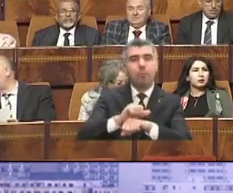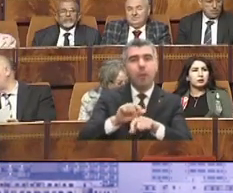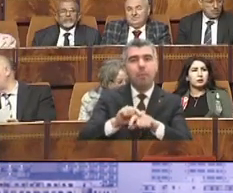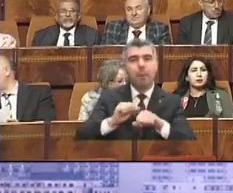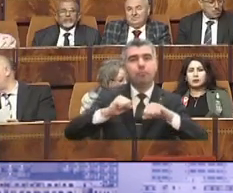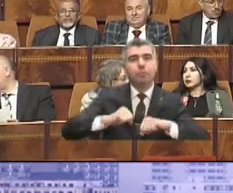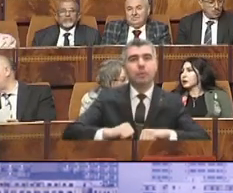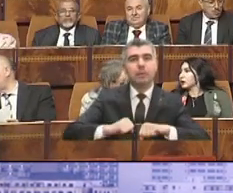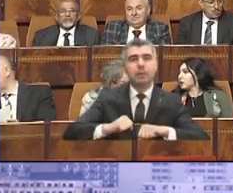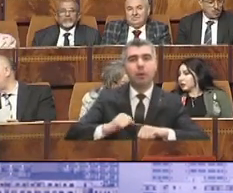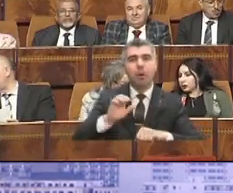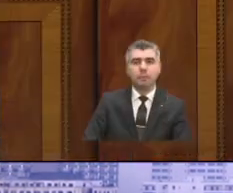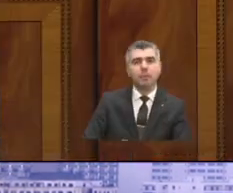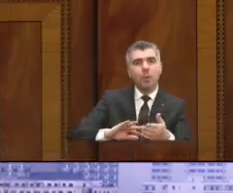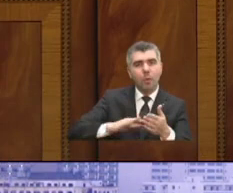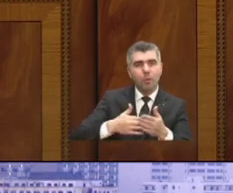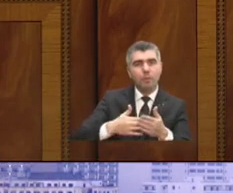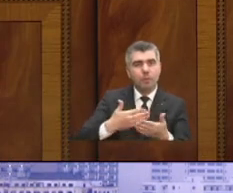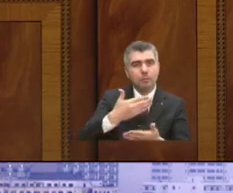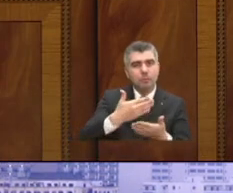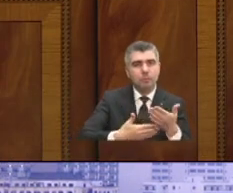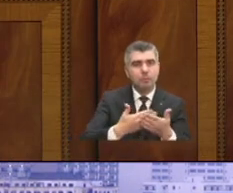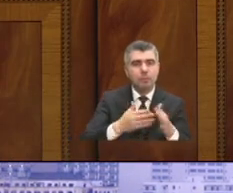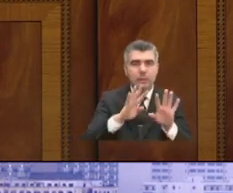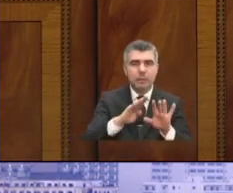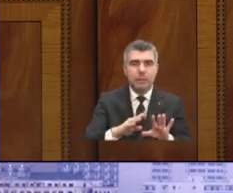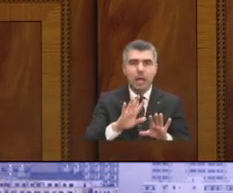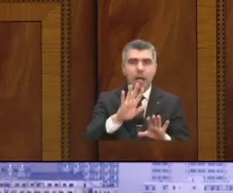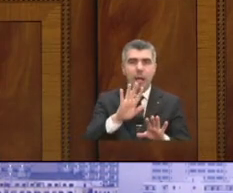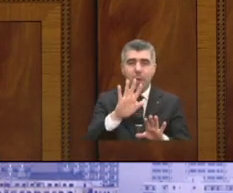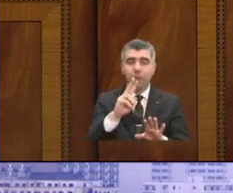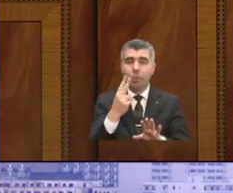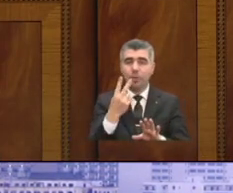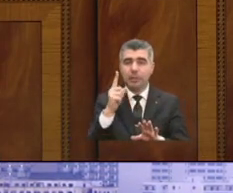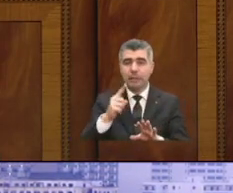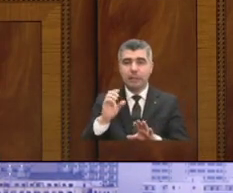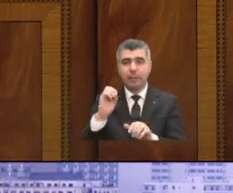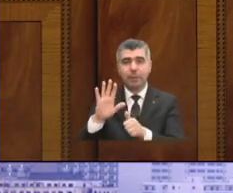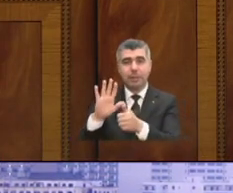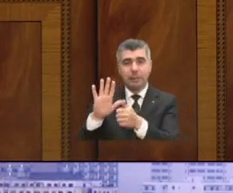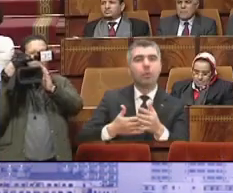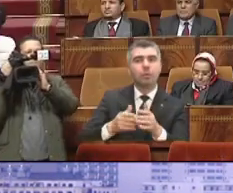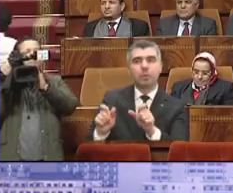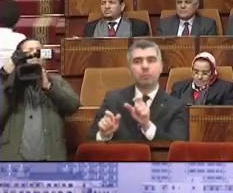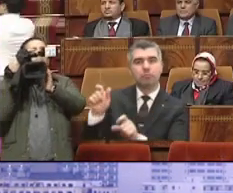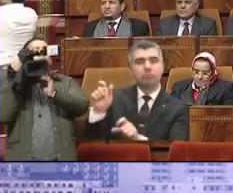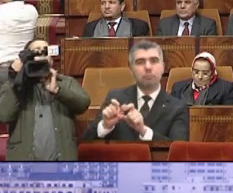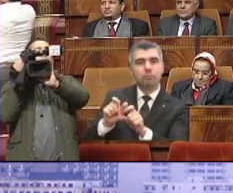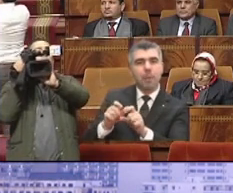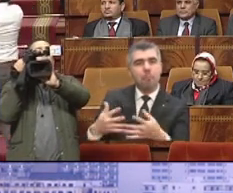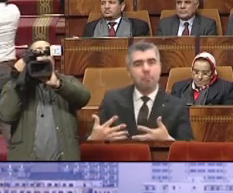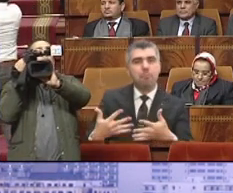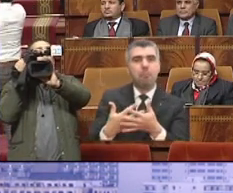الكره لوزاره اخرى بان ليست مثلا هي المسؤوله عن الغلا ليست هي المسؤوله عن ارتفاع الاسعار في ظل